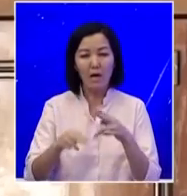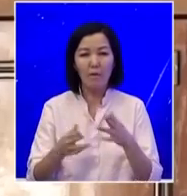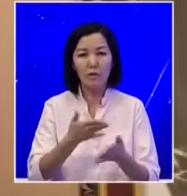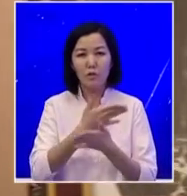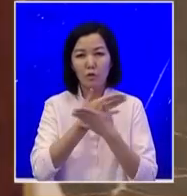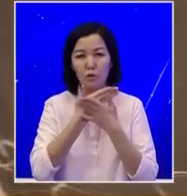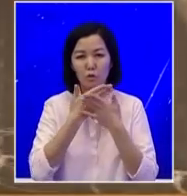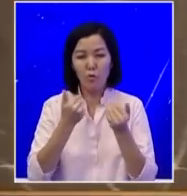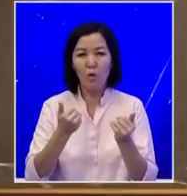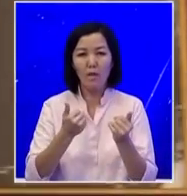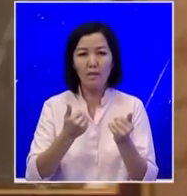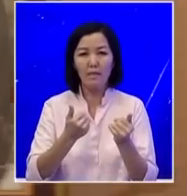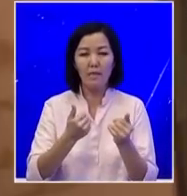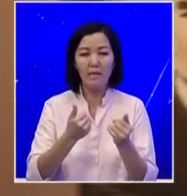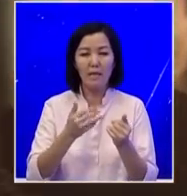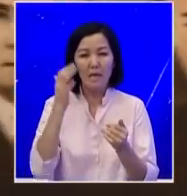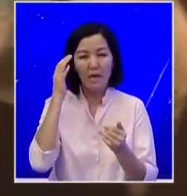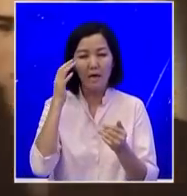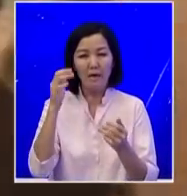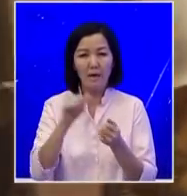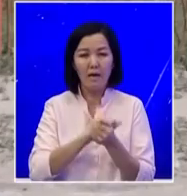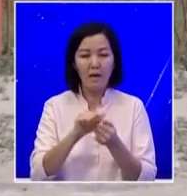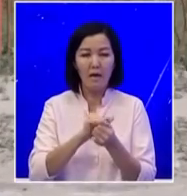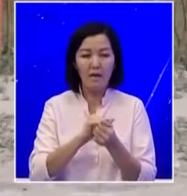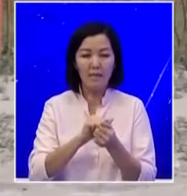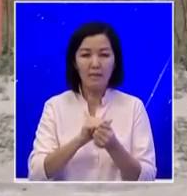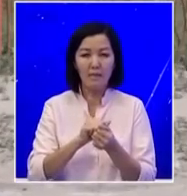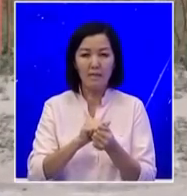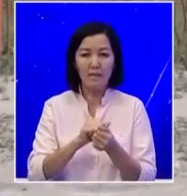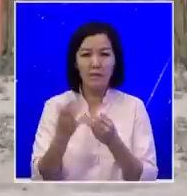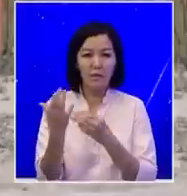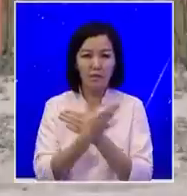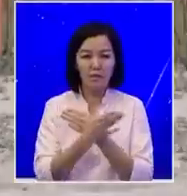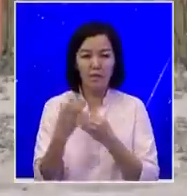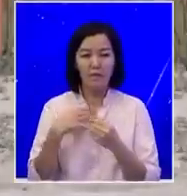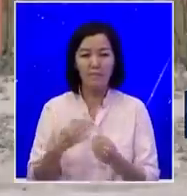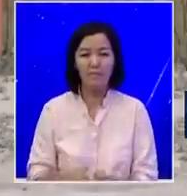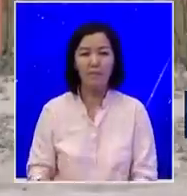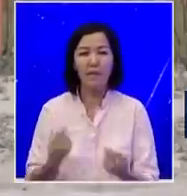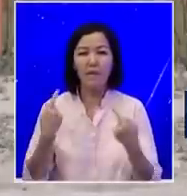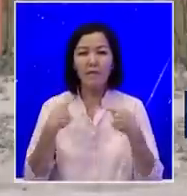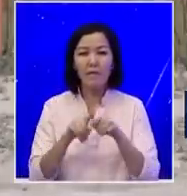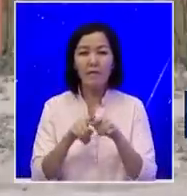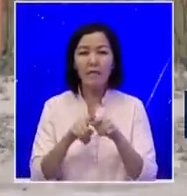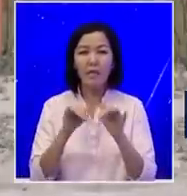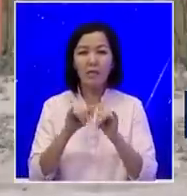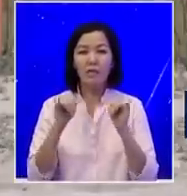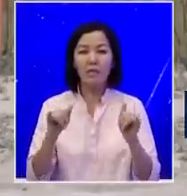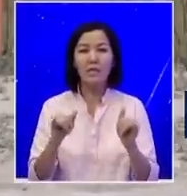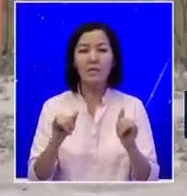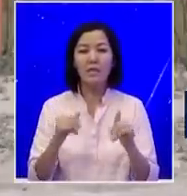кетті санатымен қара қағаз келіпті. Кейінгі мына техника жетілген заманда интернет арқылы қарындасым тауып